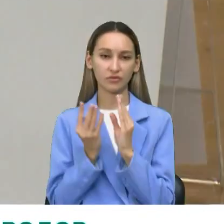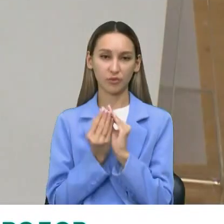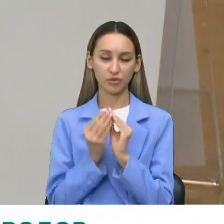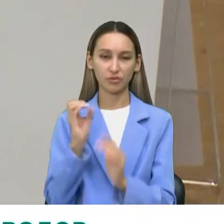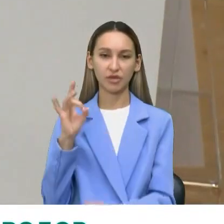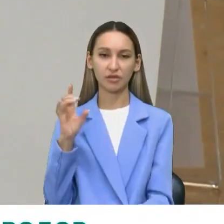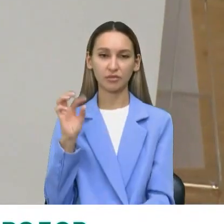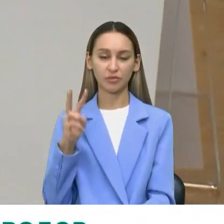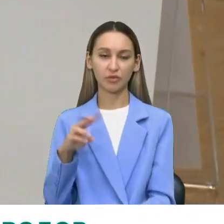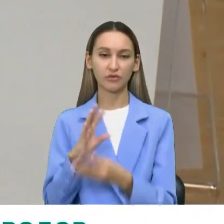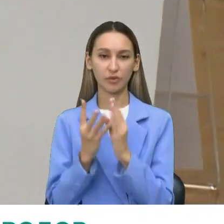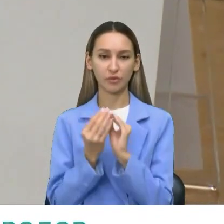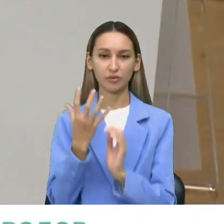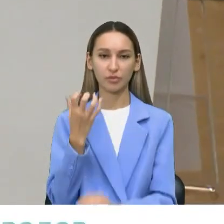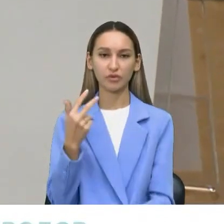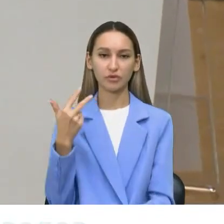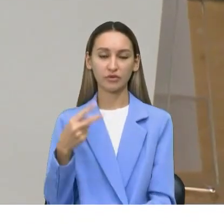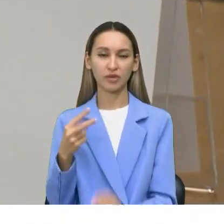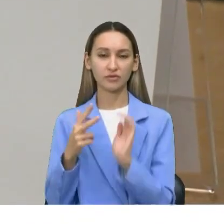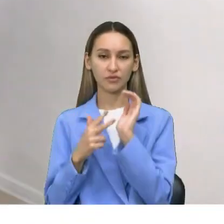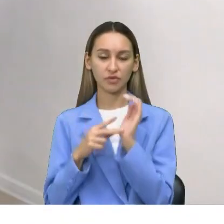Ербол оспанов 528